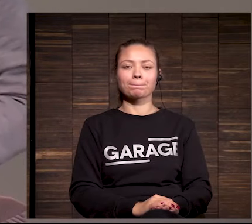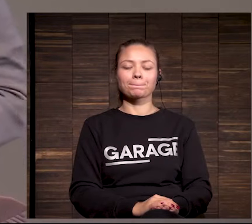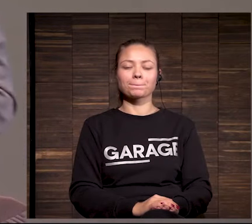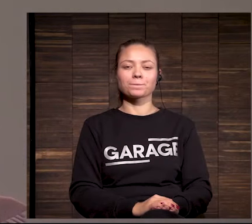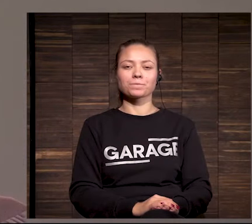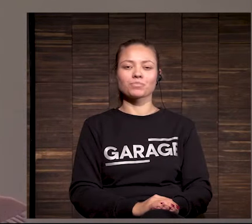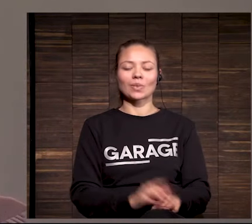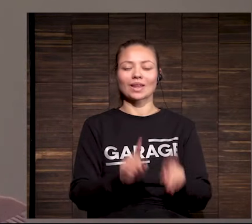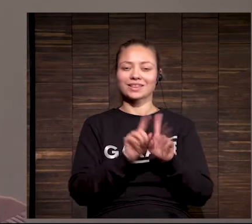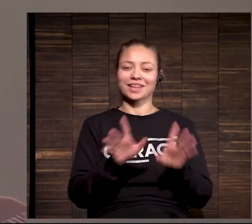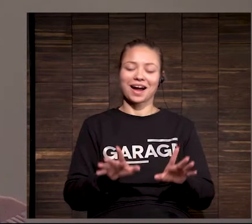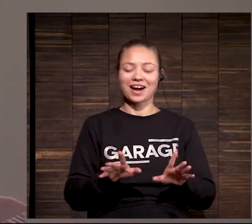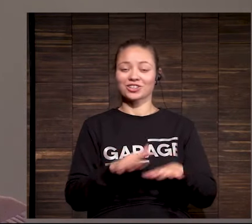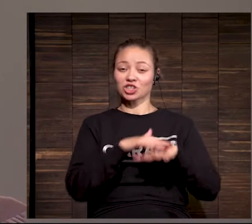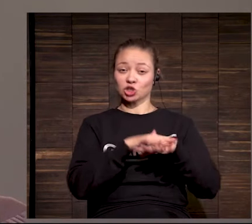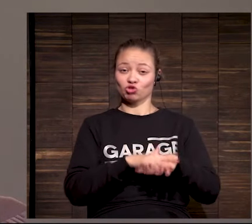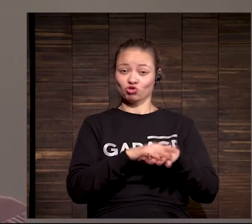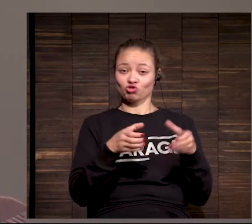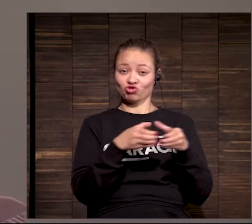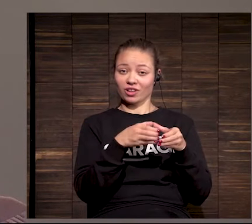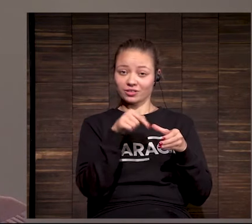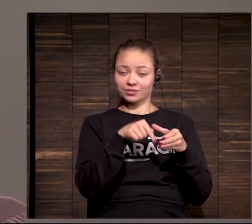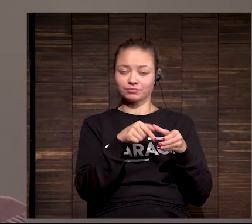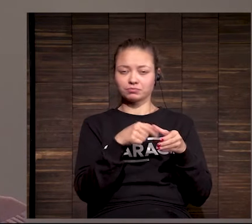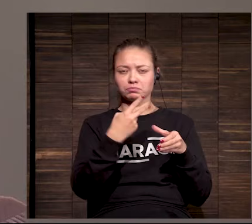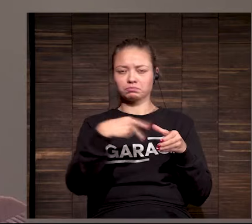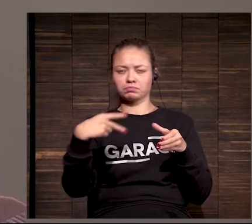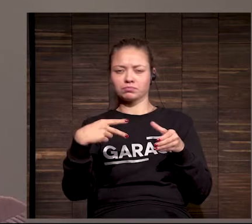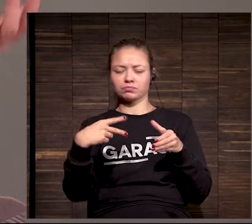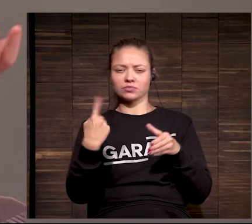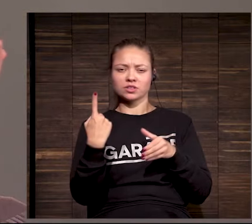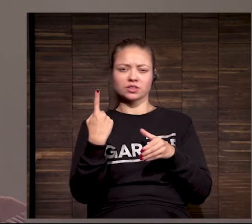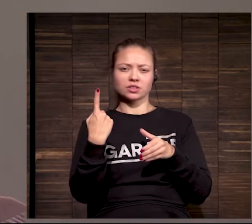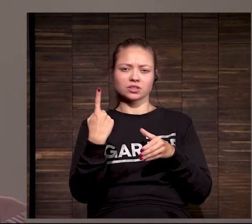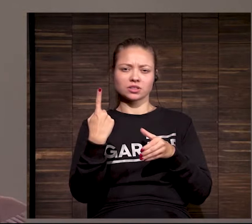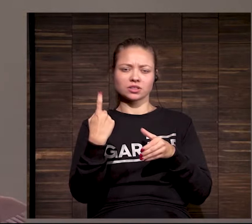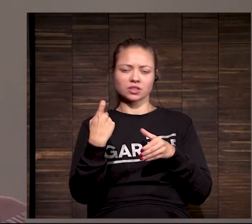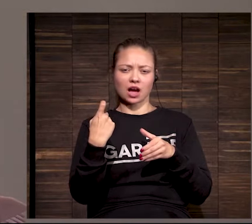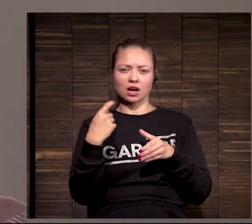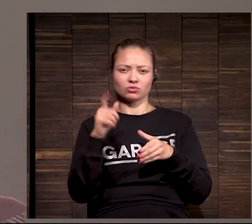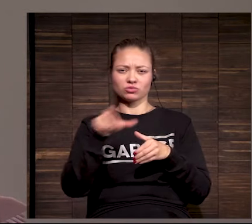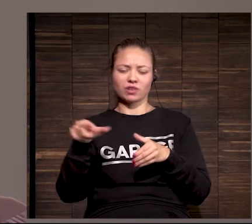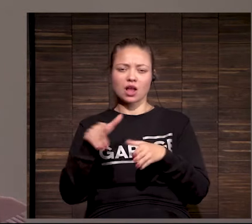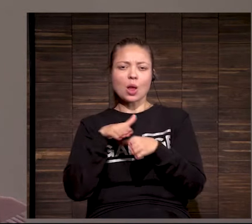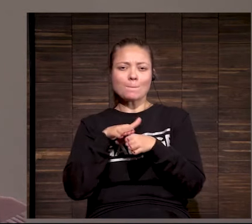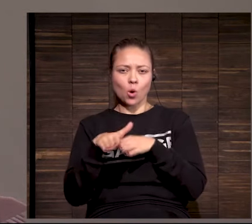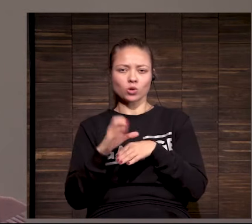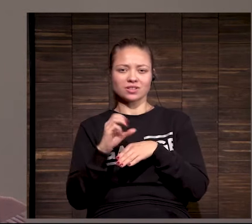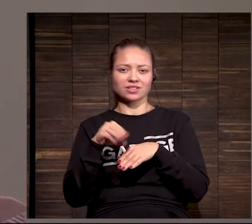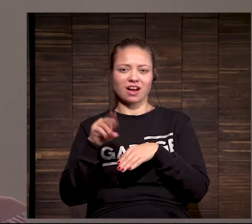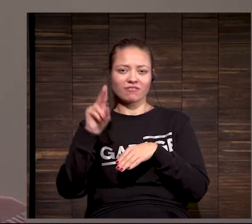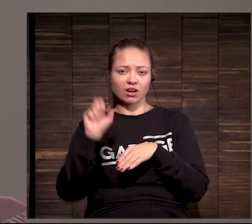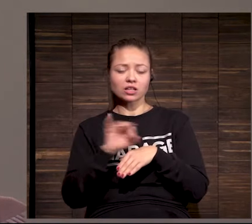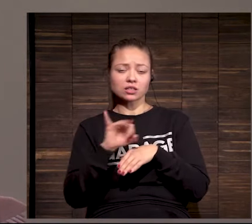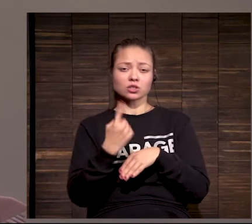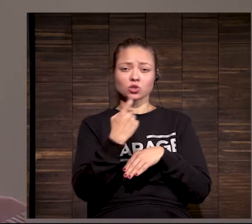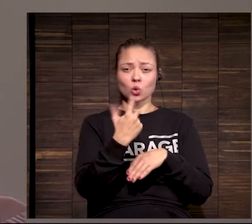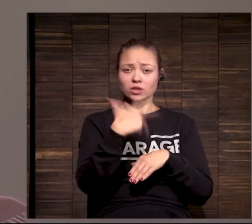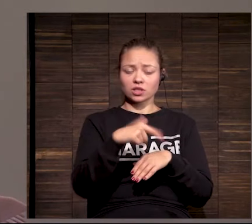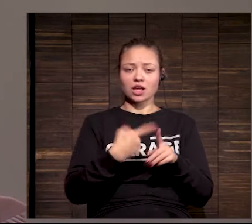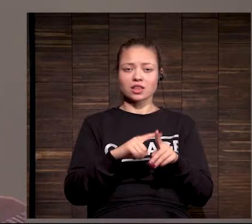так что около 100 на полную ставку человек и около 130